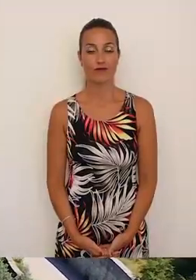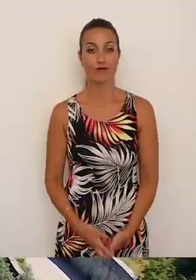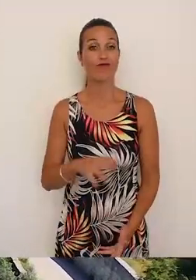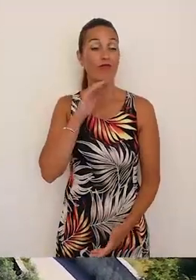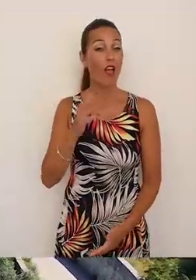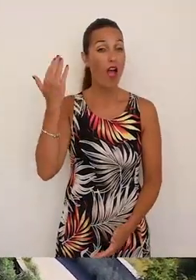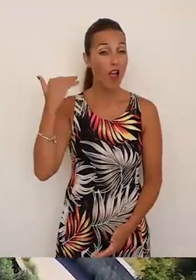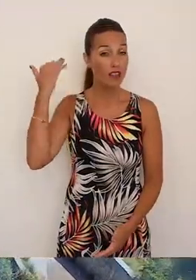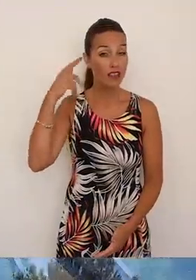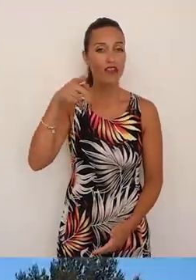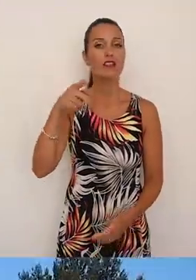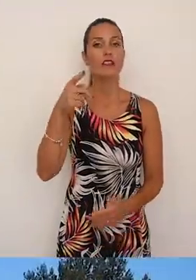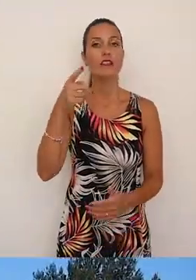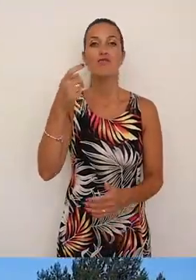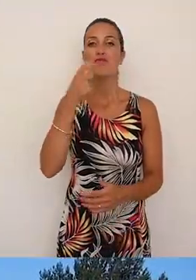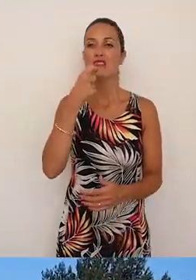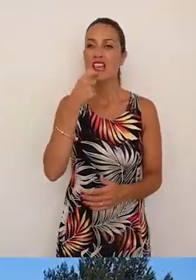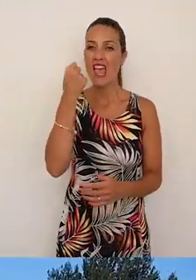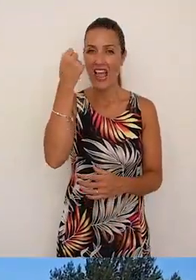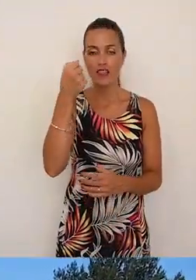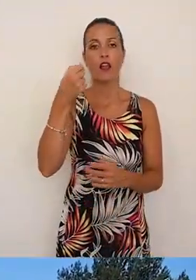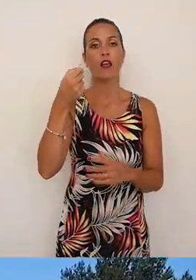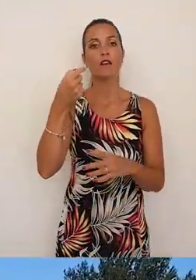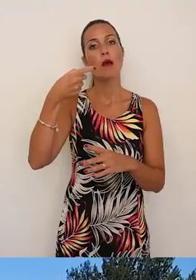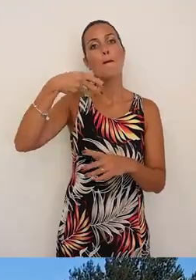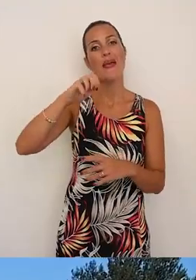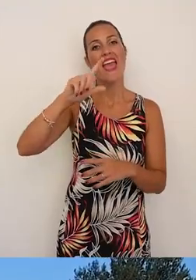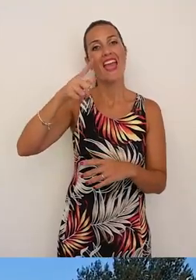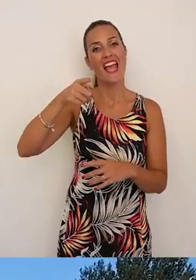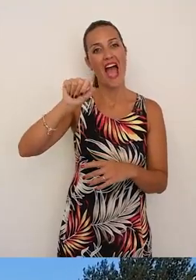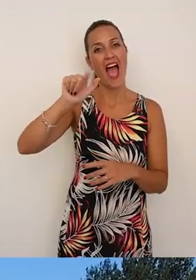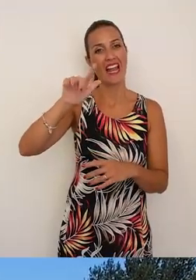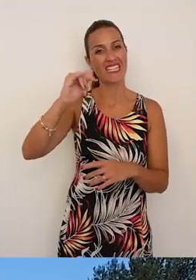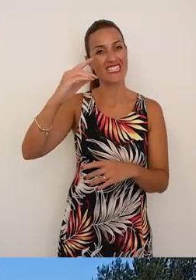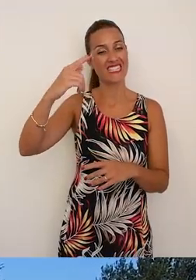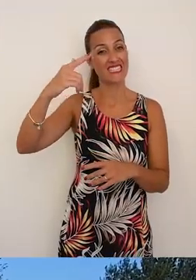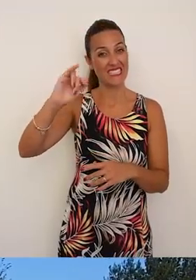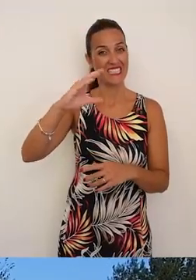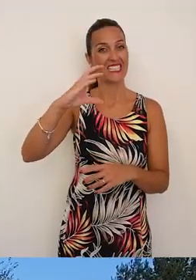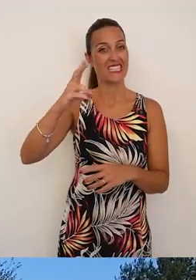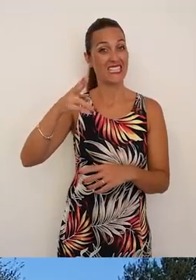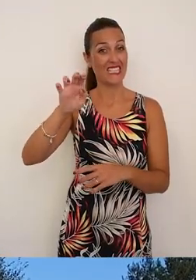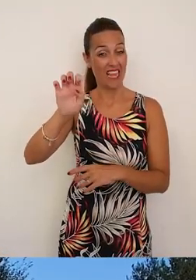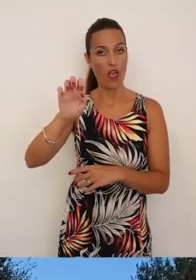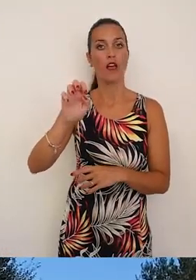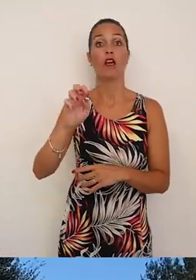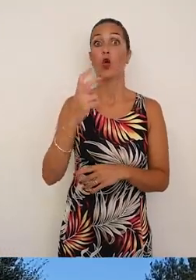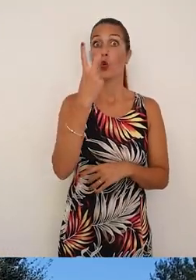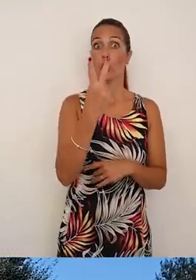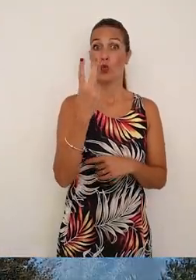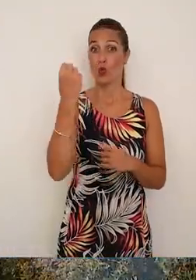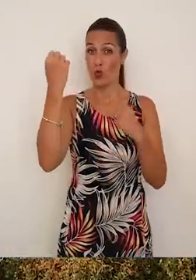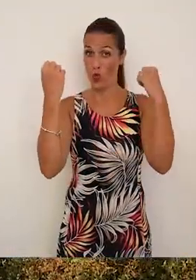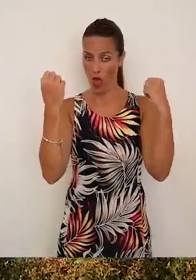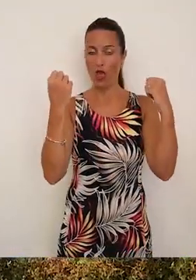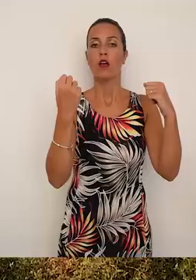Antiche sono le presenze megalitiche presenti nel territorio di Curzi e si identificano storiograficamente nei due menhir Croce di